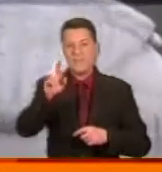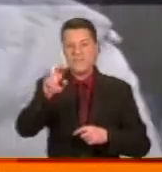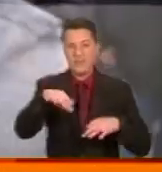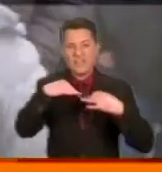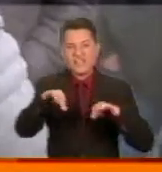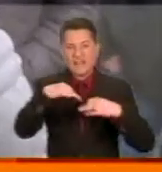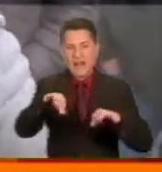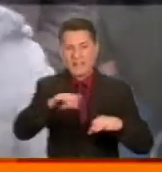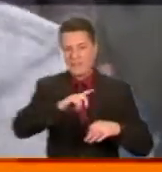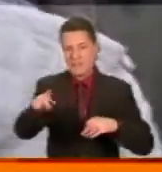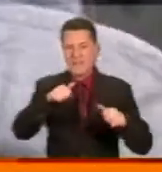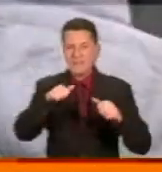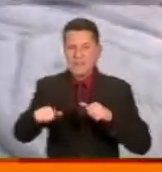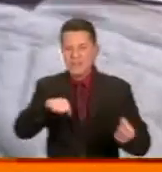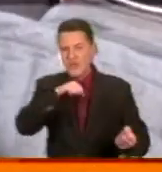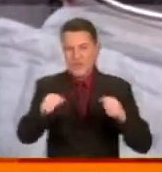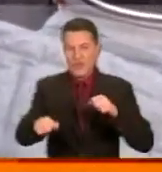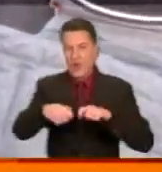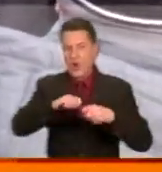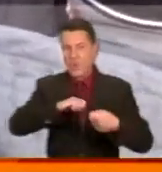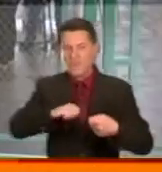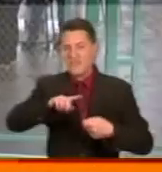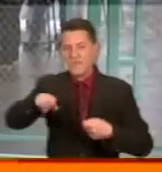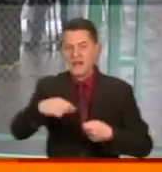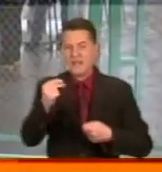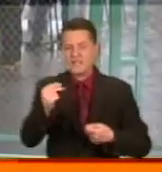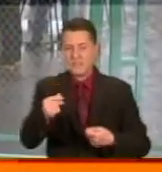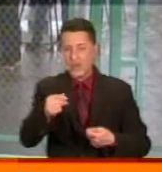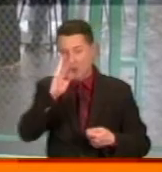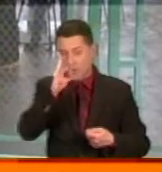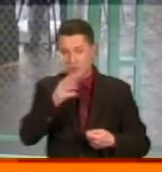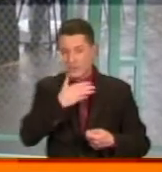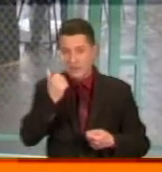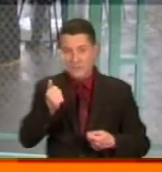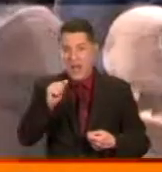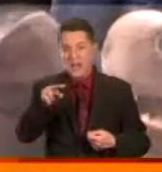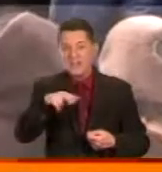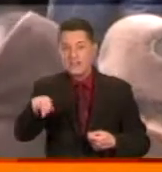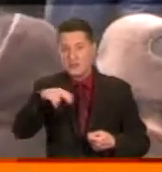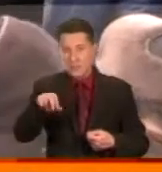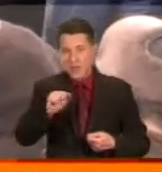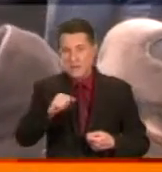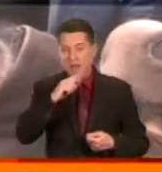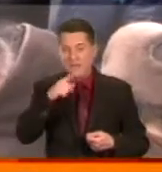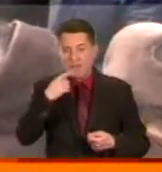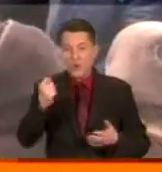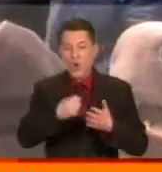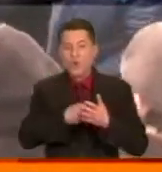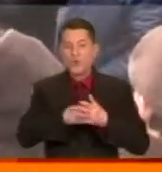транспортників, диспетчери, водії і кондуктори вимагають зарплатні. Грошей не бачили від листопада. А посадовці кажуть, годують їх